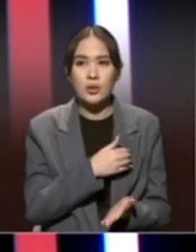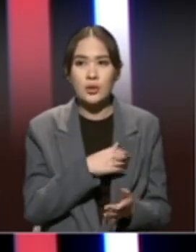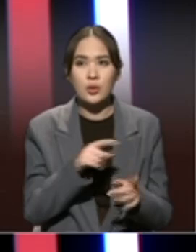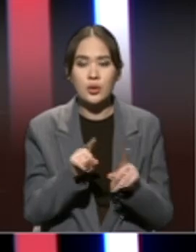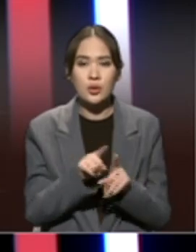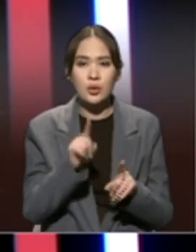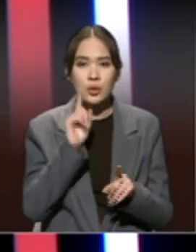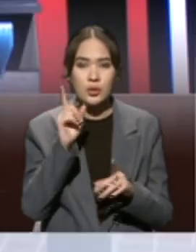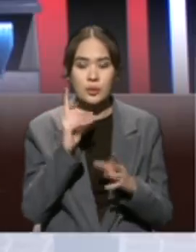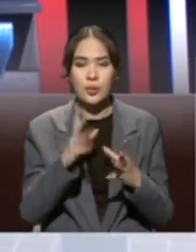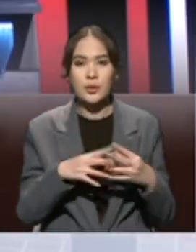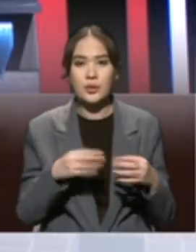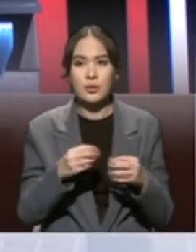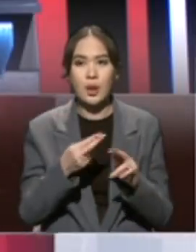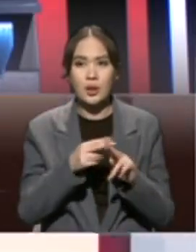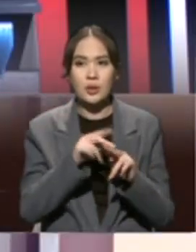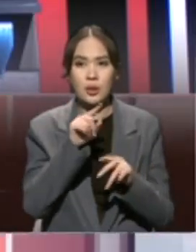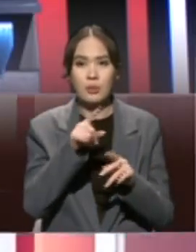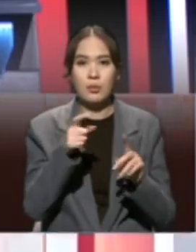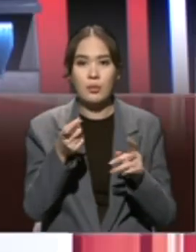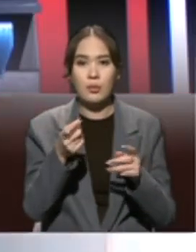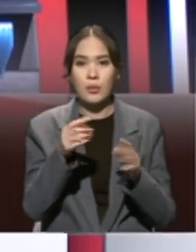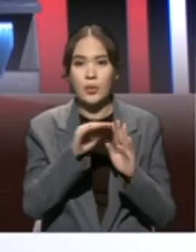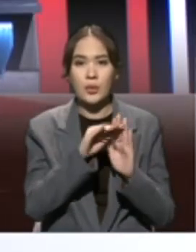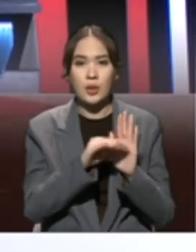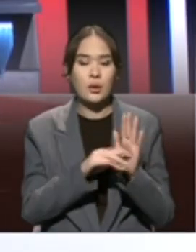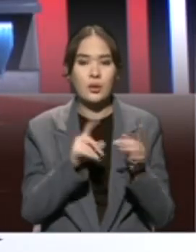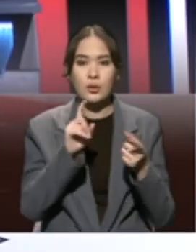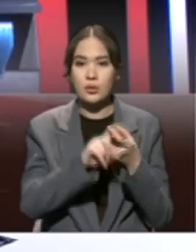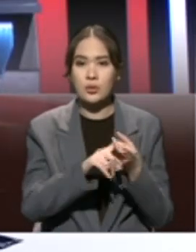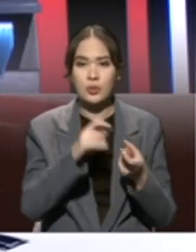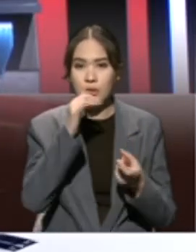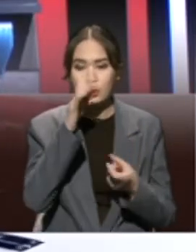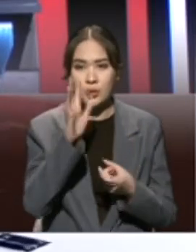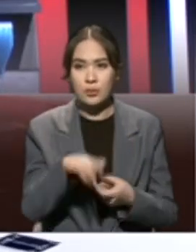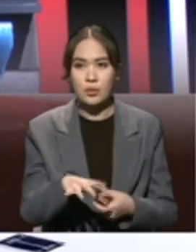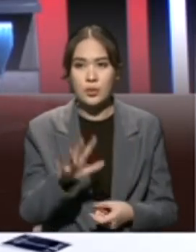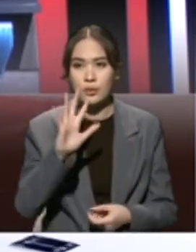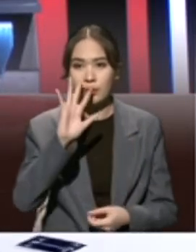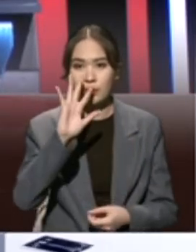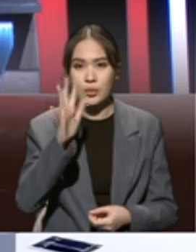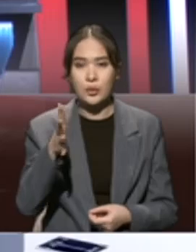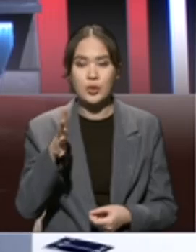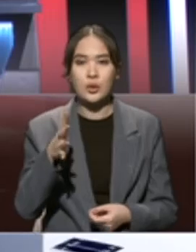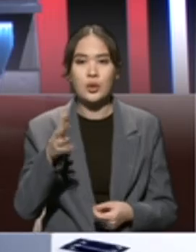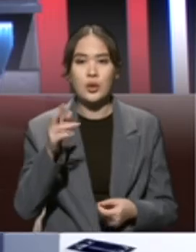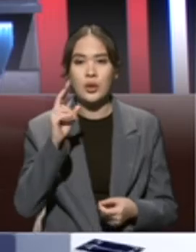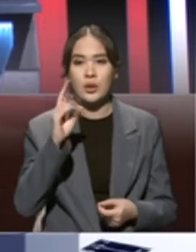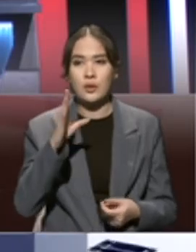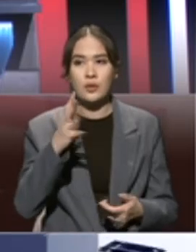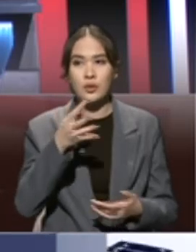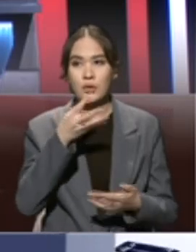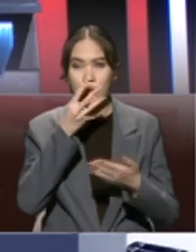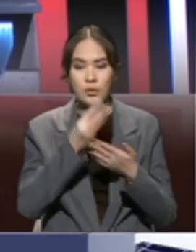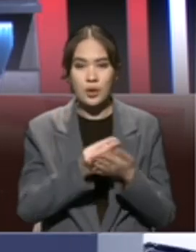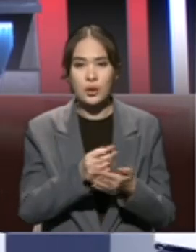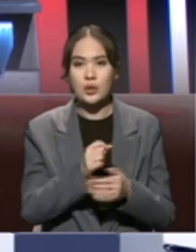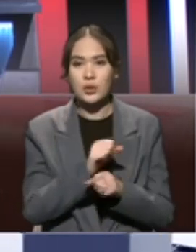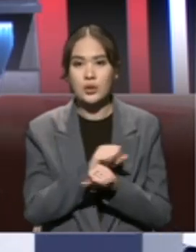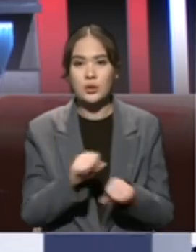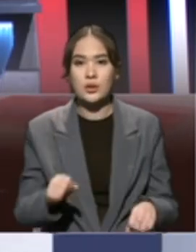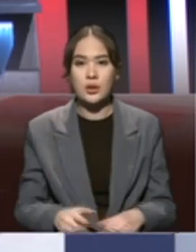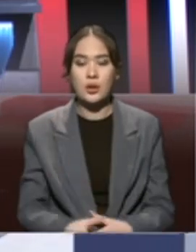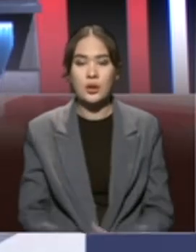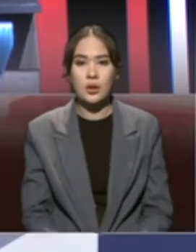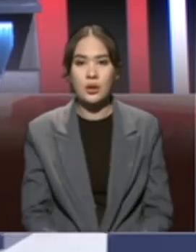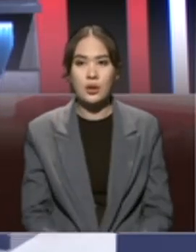жас отбасы. Мына бағдарламаға іліге алмай ма? Іліге алмайды. 5 жыл атында үйі мүлік тіркелмеу керек. Онда